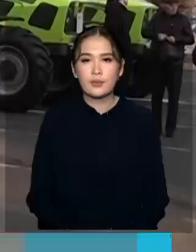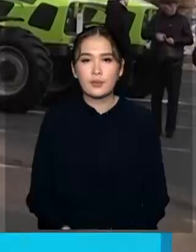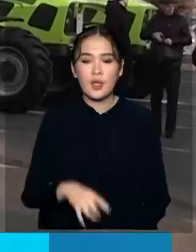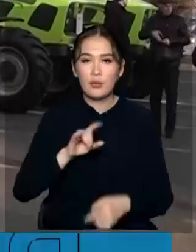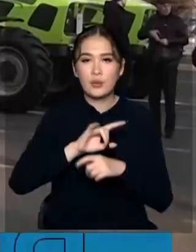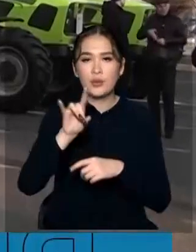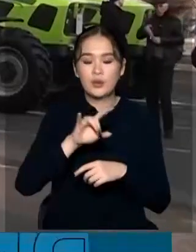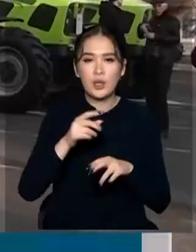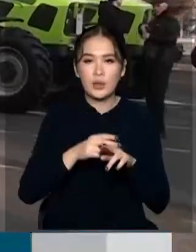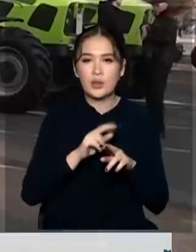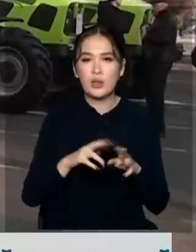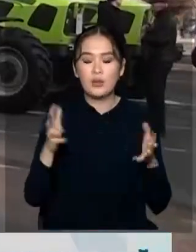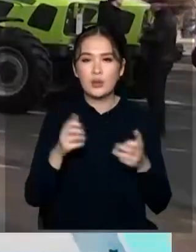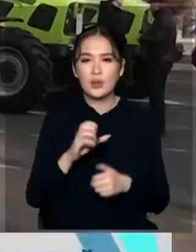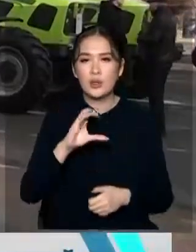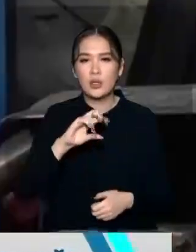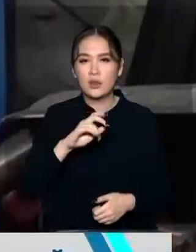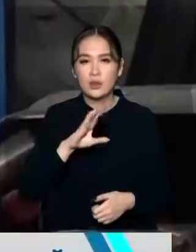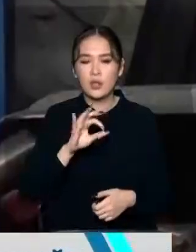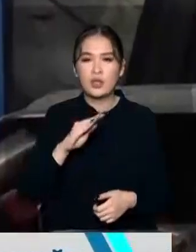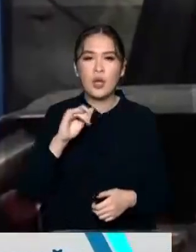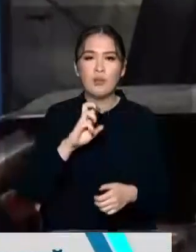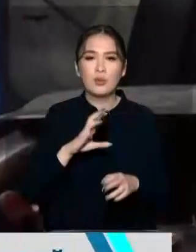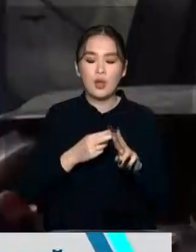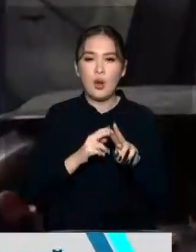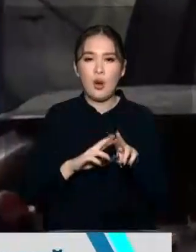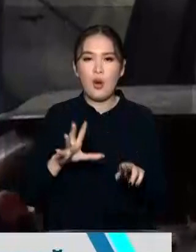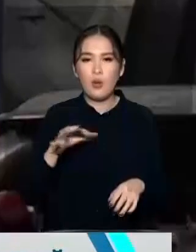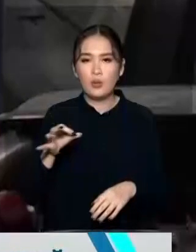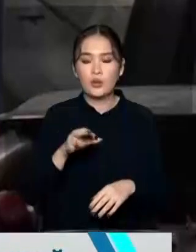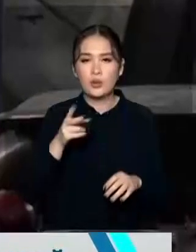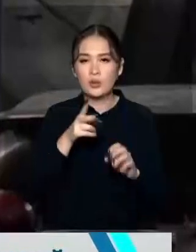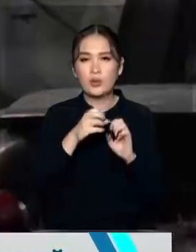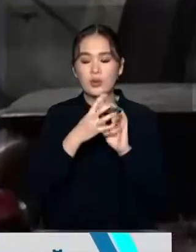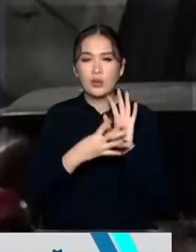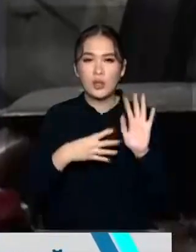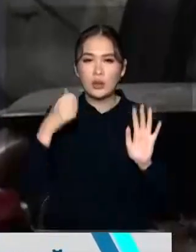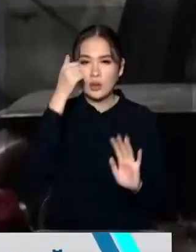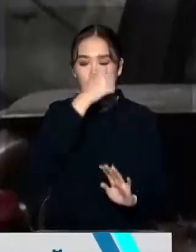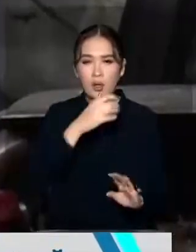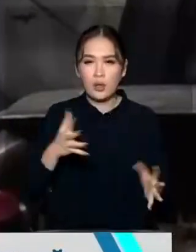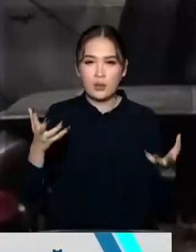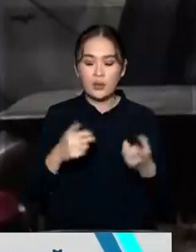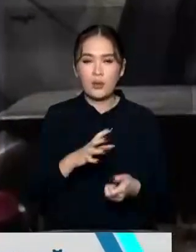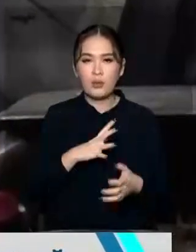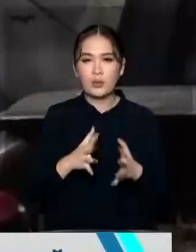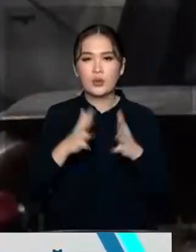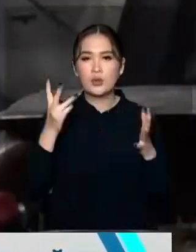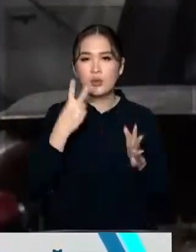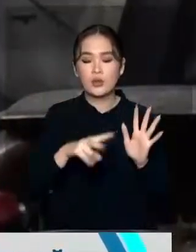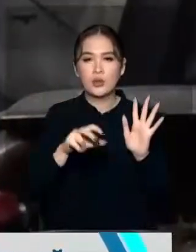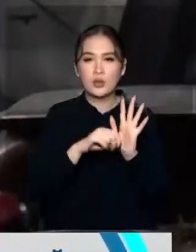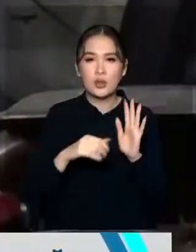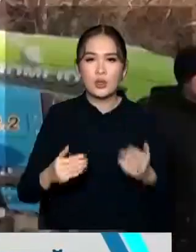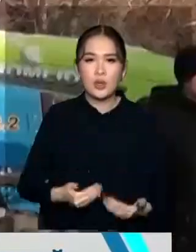Пилотный проект по повышению доходов сельского населения Жамбылской области стартовал в 2019 году. Охвачено больше 26 тысяч